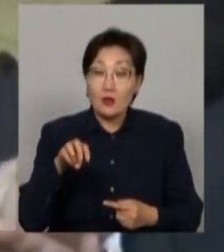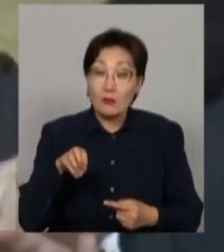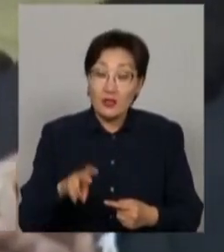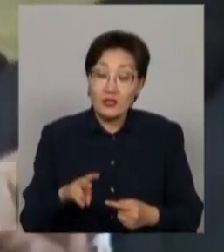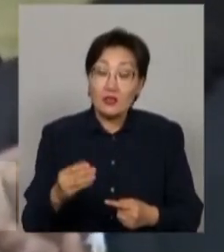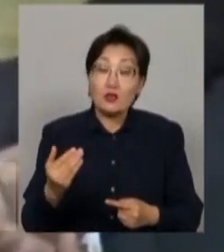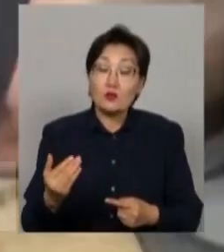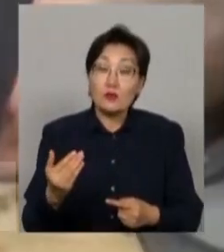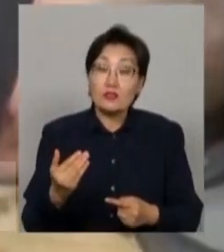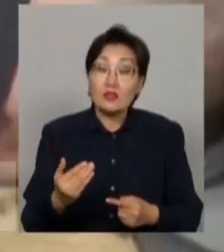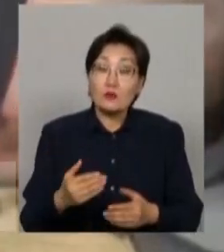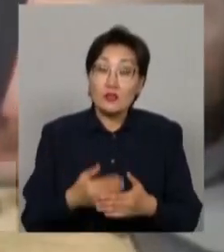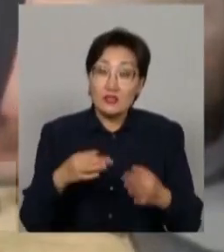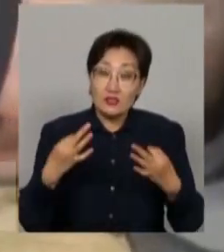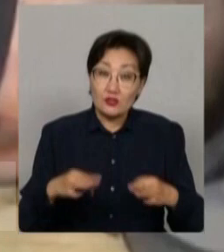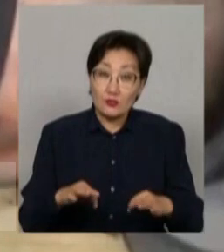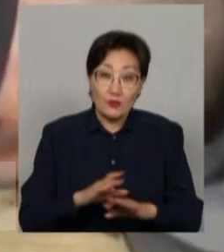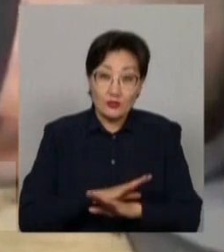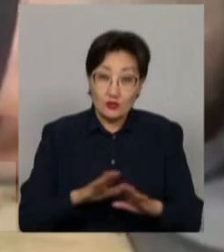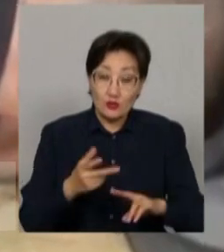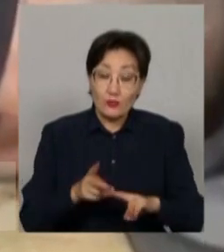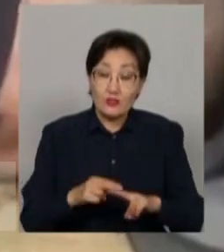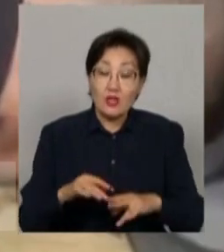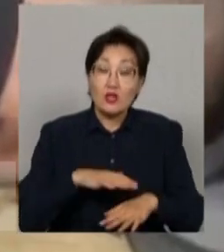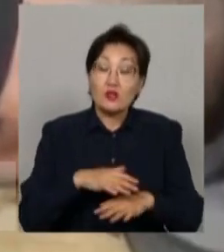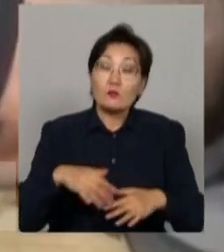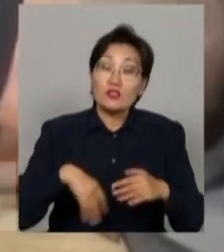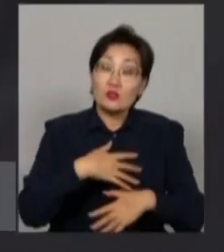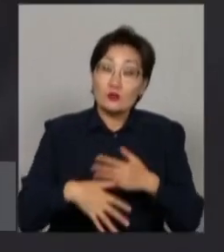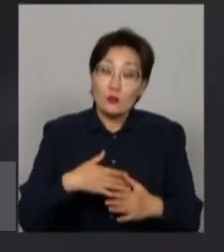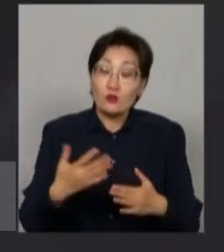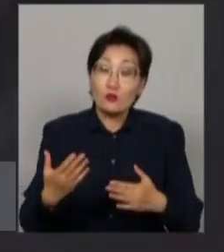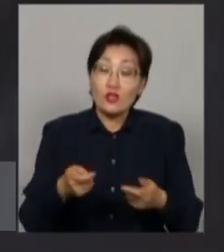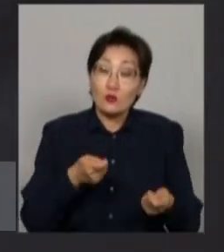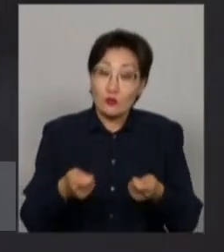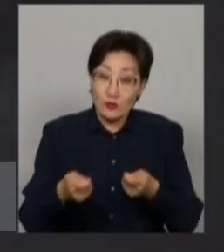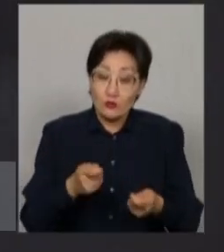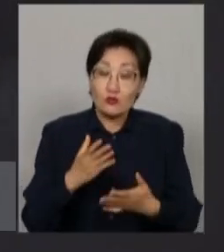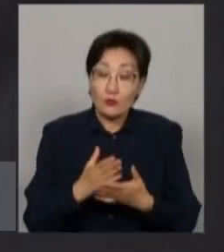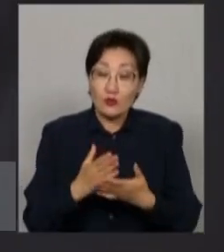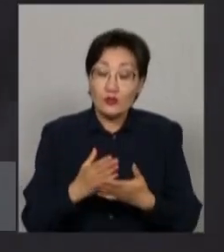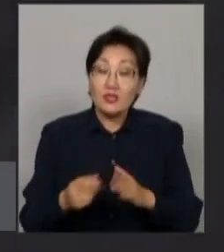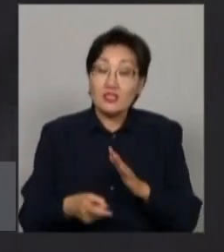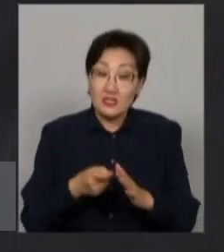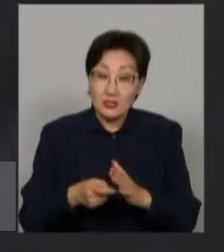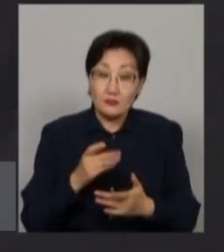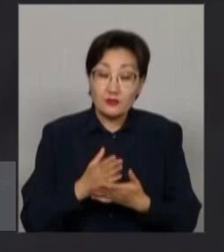Арман Жұмагелдиев рақымшылыққа ілікпейді. Себебі олар жаппай тәртіпсіздікті ұйымдастырушы ретінде тергеліп жатыр екен.